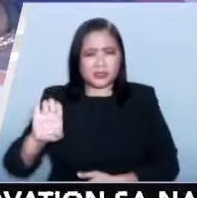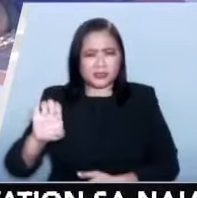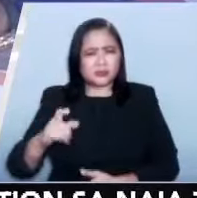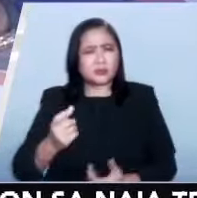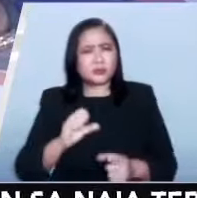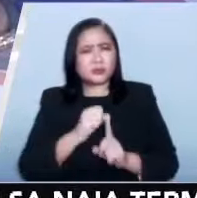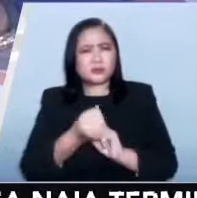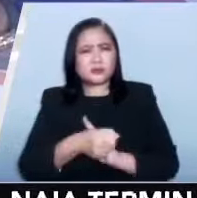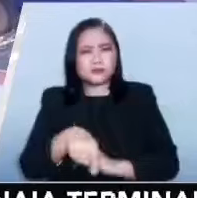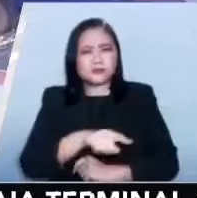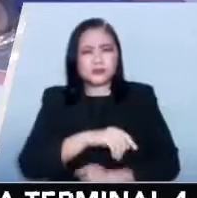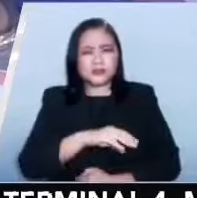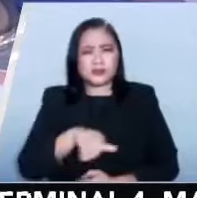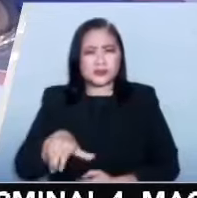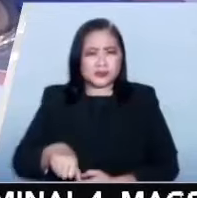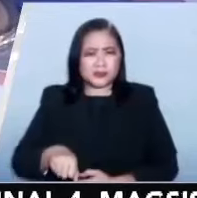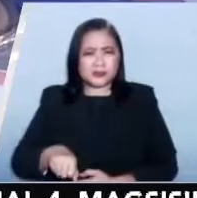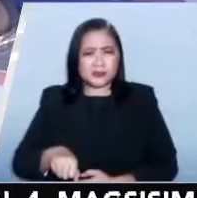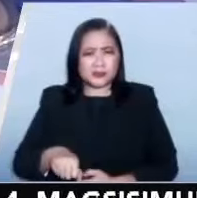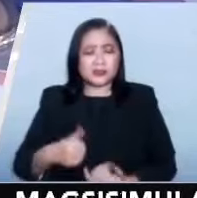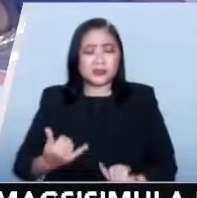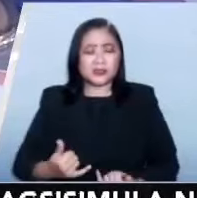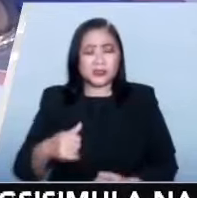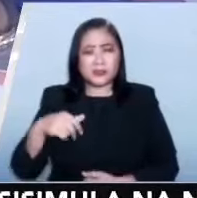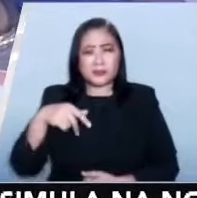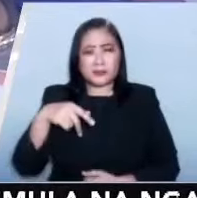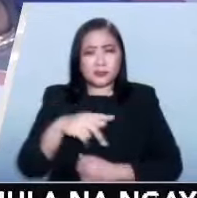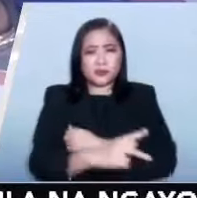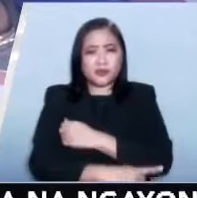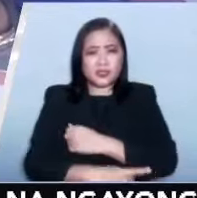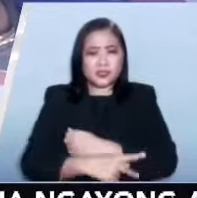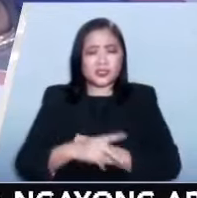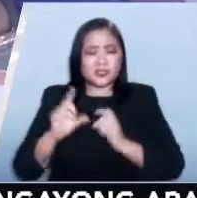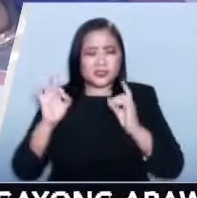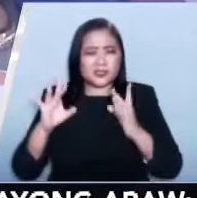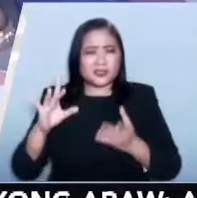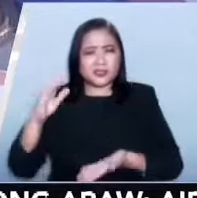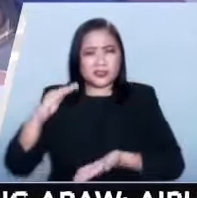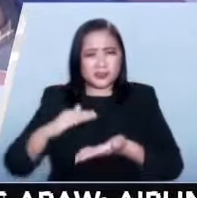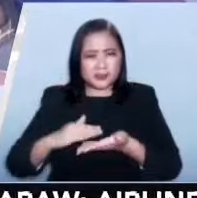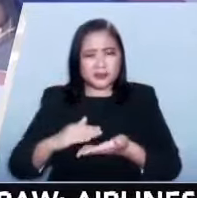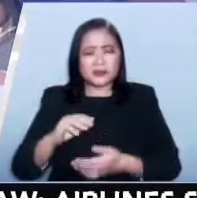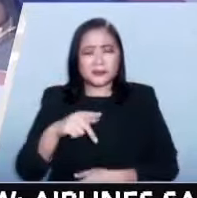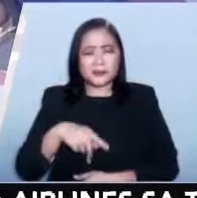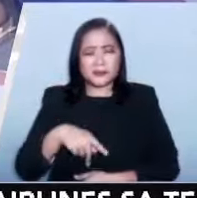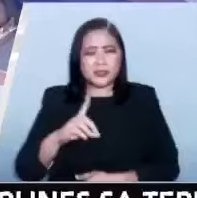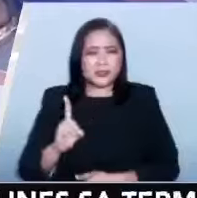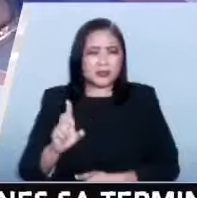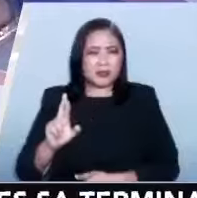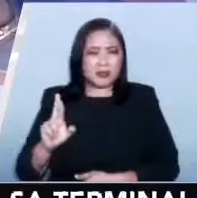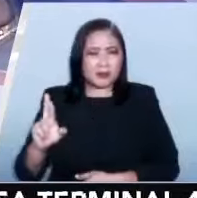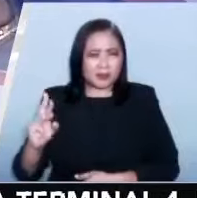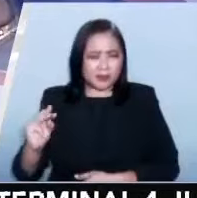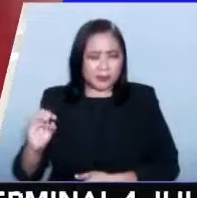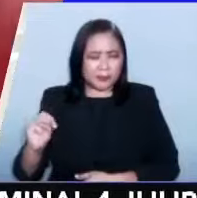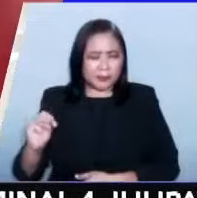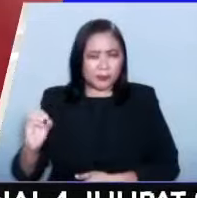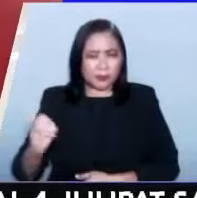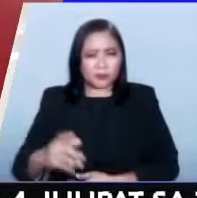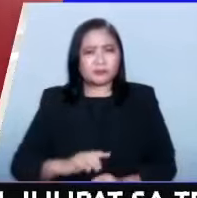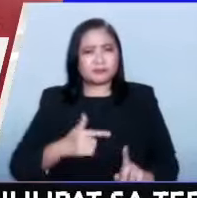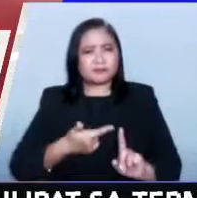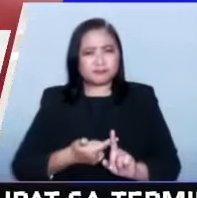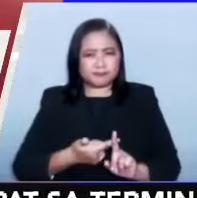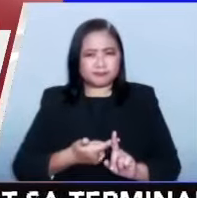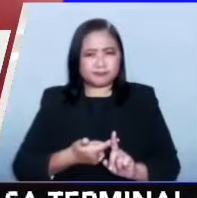po natin si provincial ris reduction and Management Office head yulie rapsing magand ng umaga po ah